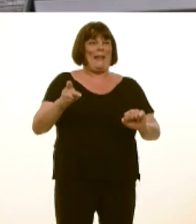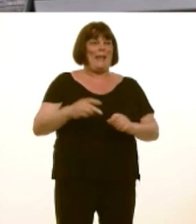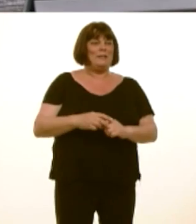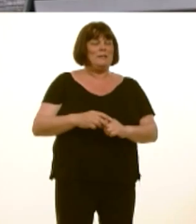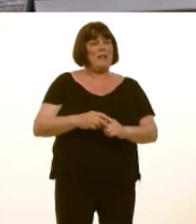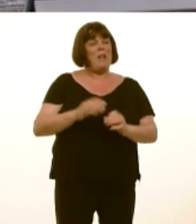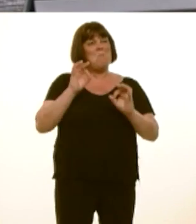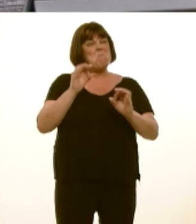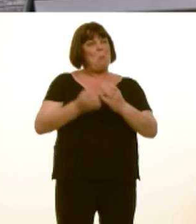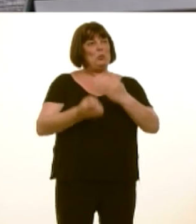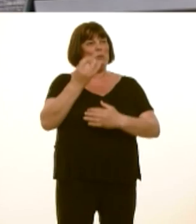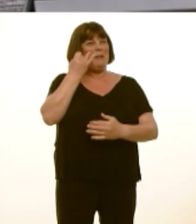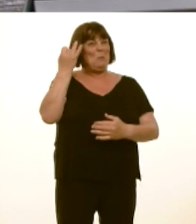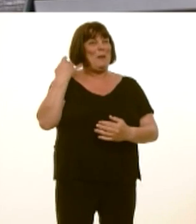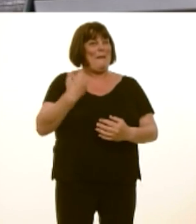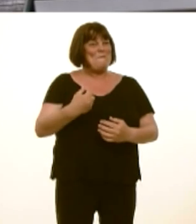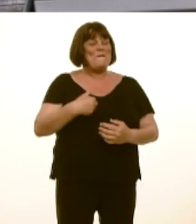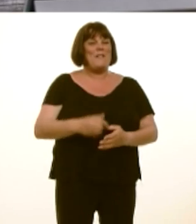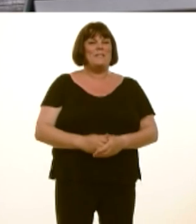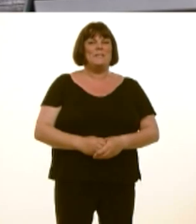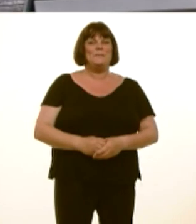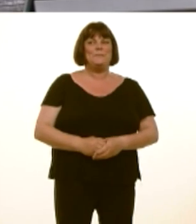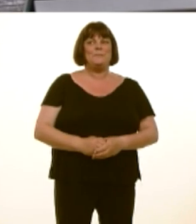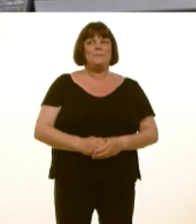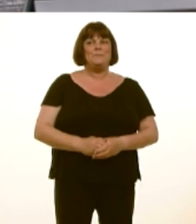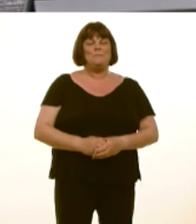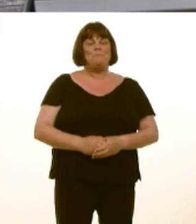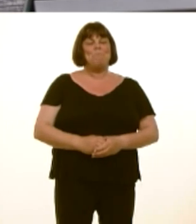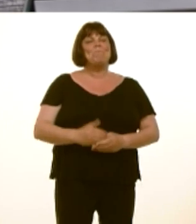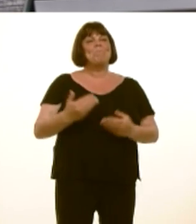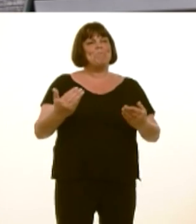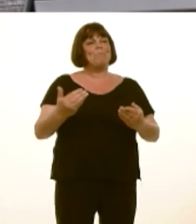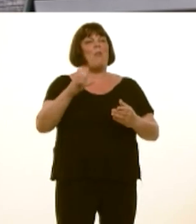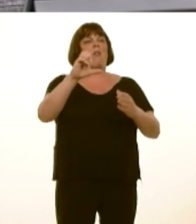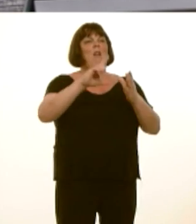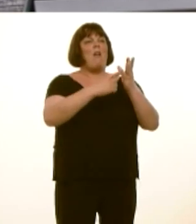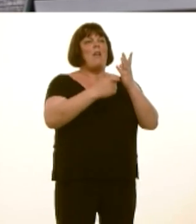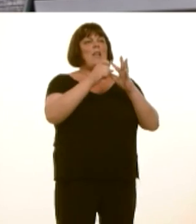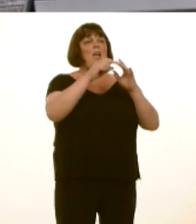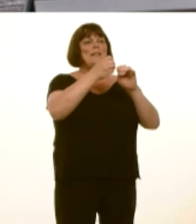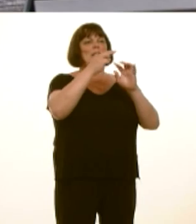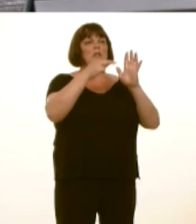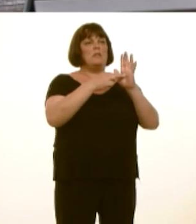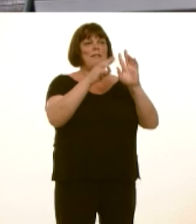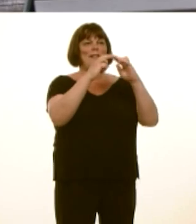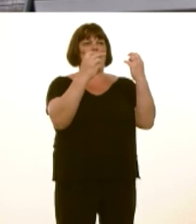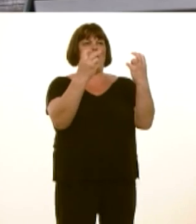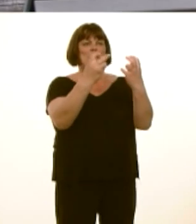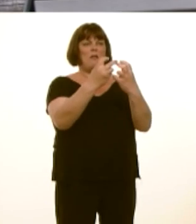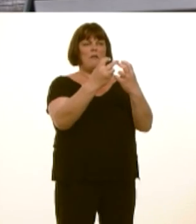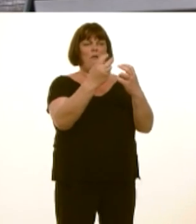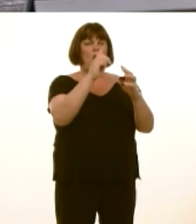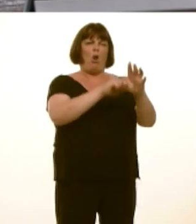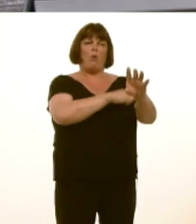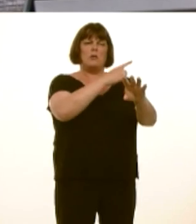gwrs, oedd Castell Aberteifi mewn ffordd ddim yn rhan o dre am blynyddau mawr achos y ffaith bod neb yn lle mewn y